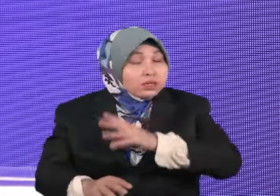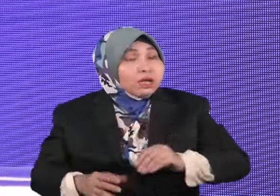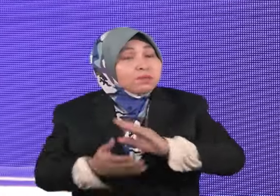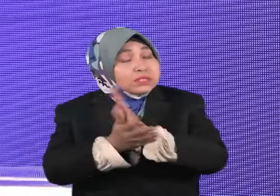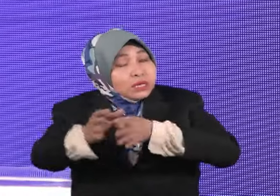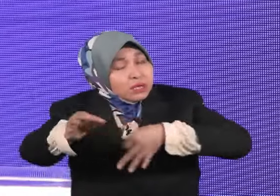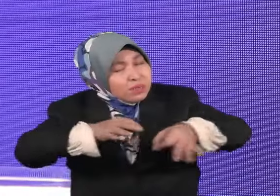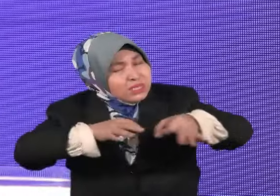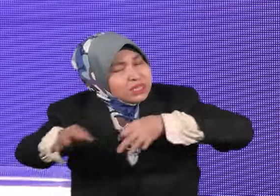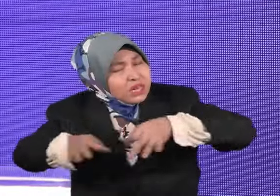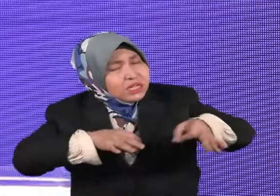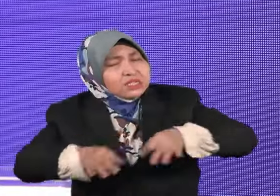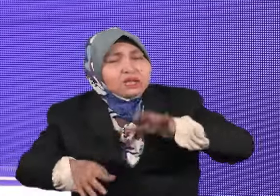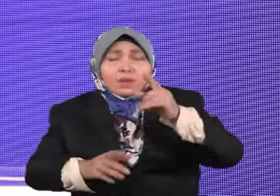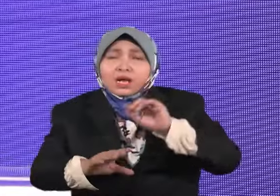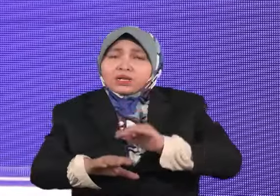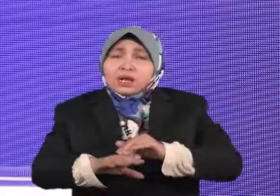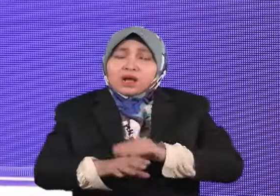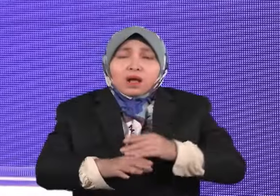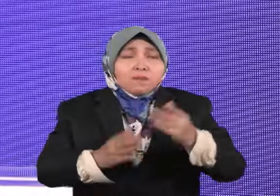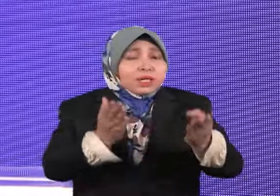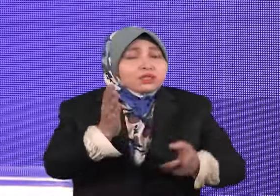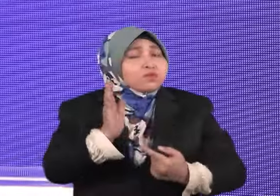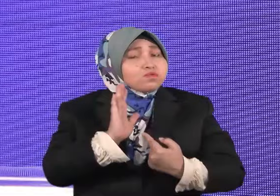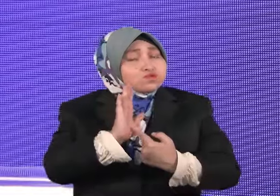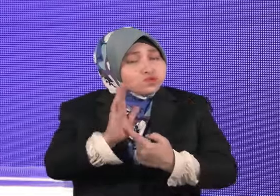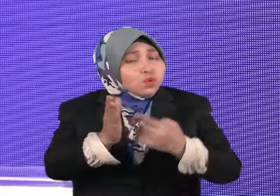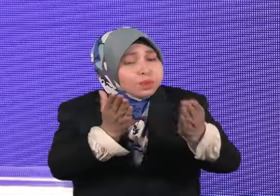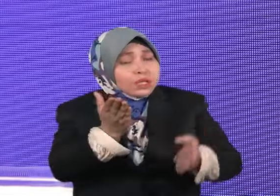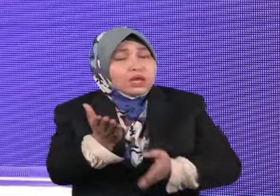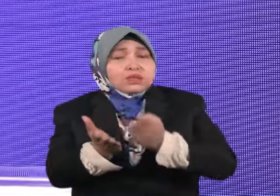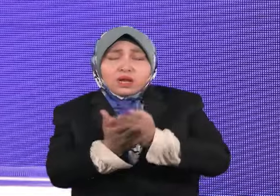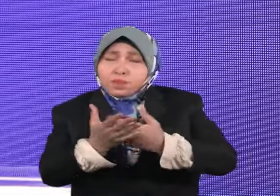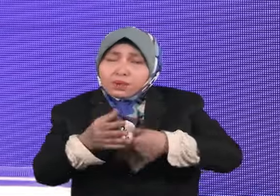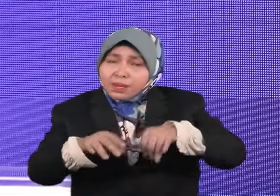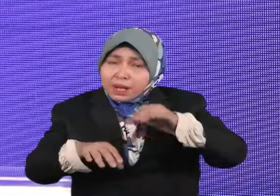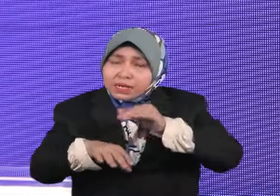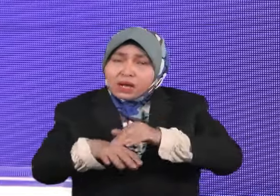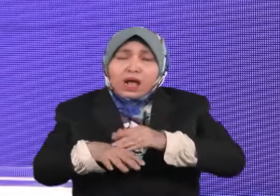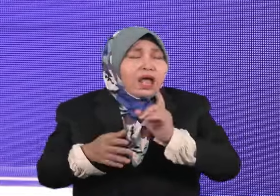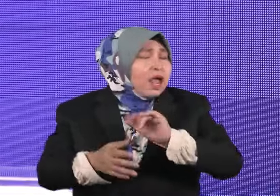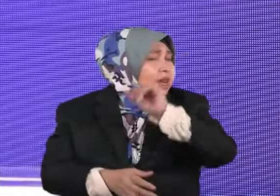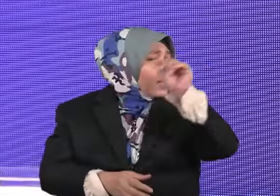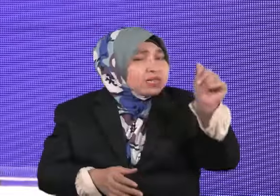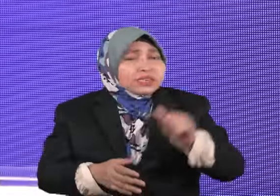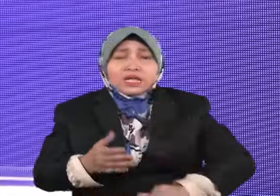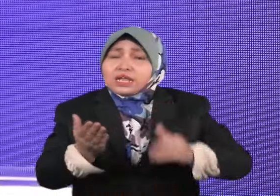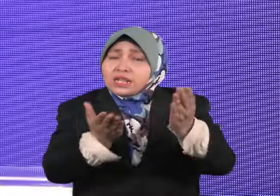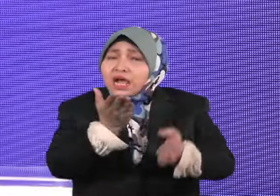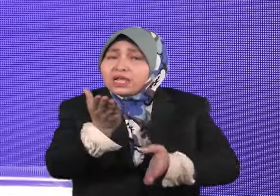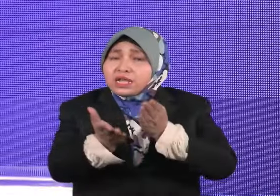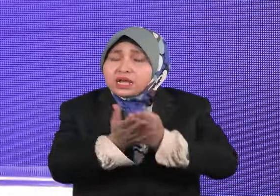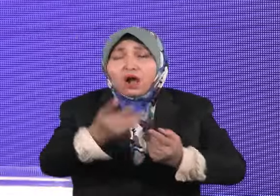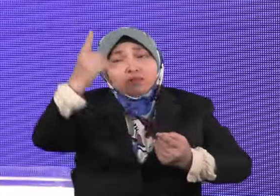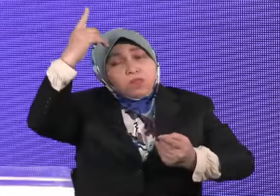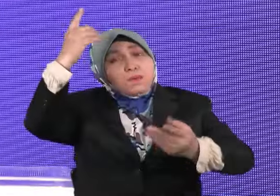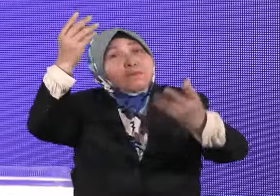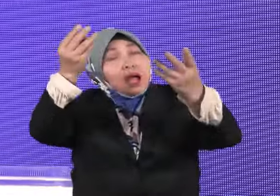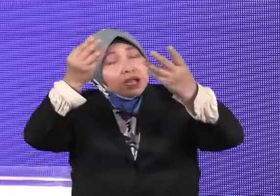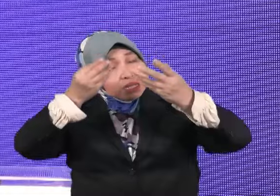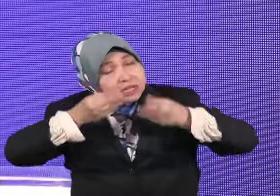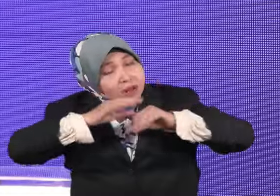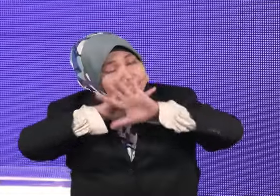huda, penjelasan kepada huda, ya, penjelasan detail kepada apa-apa sahaja hidayah yang Allah berikan pencerahan.